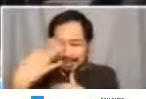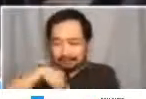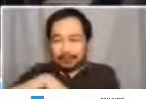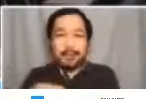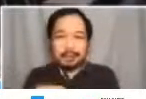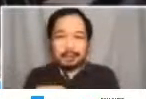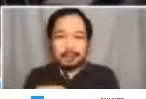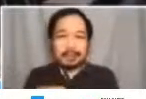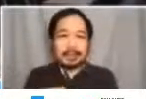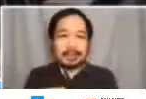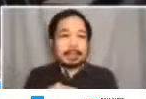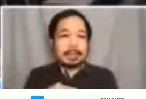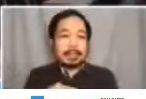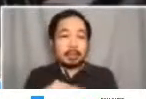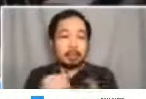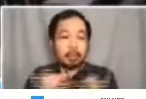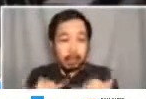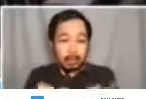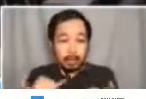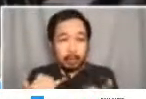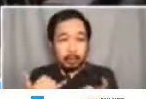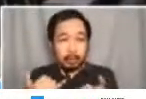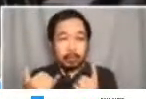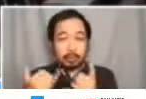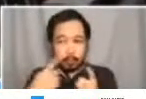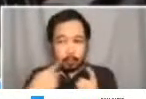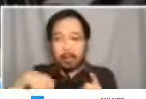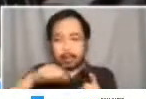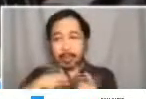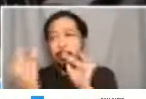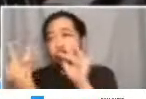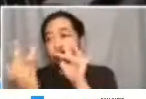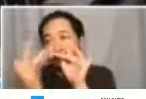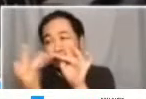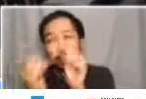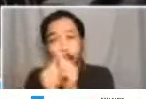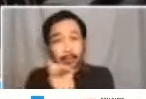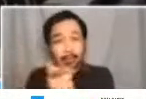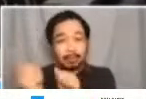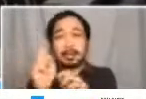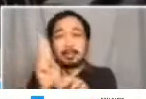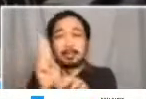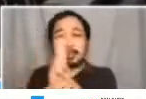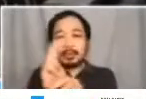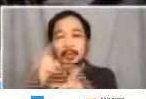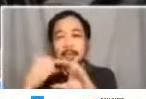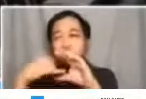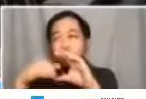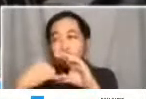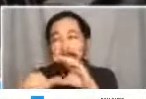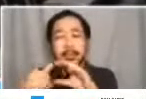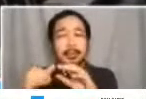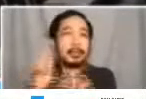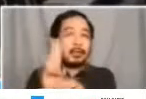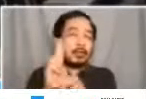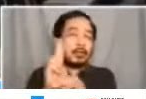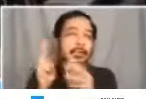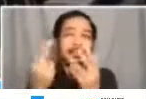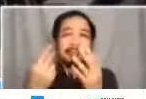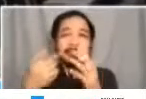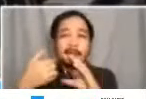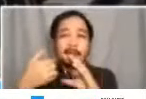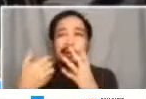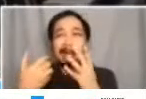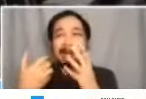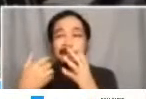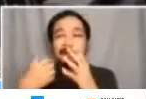po natin ang pagbabalik operasyon ng Cebu Pacific. Kasama po si Ma'am Charo Lugarta Lagamon,